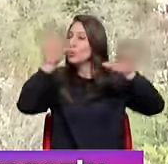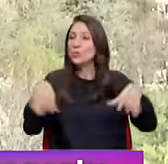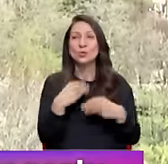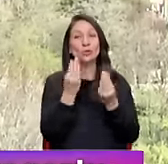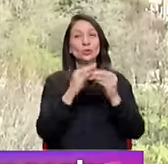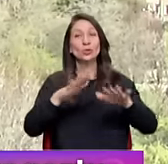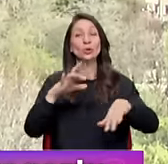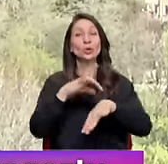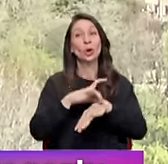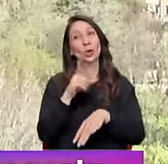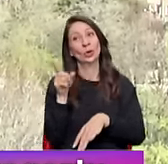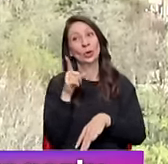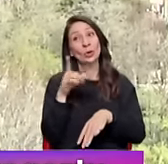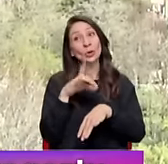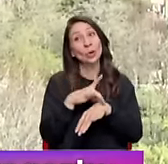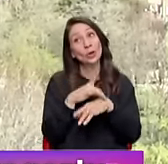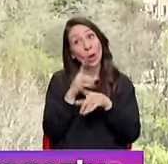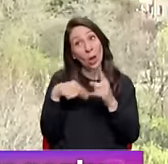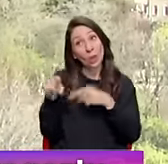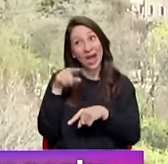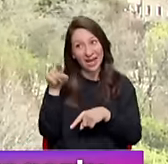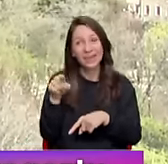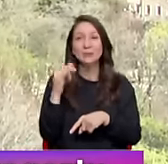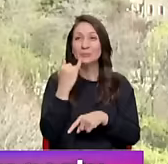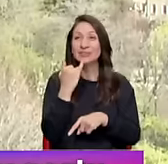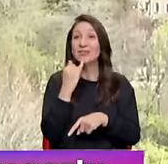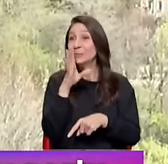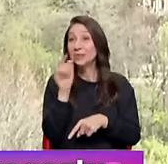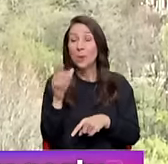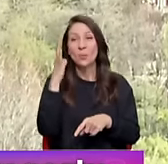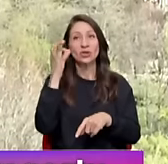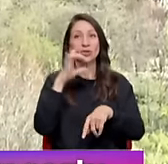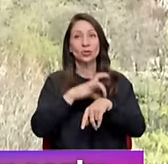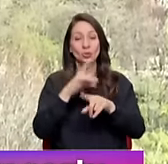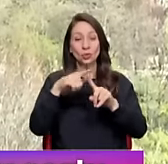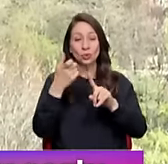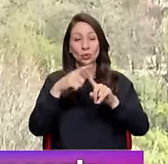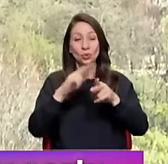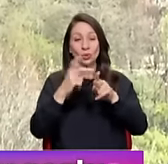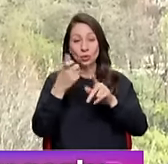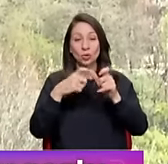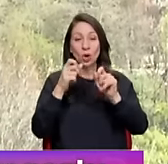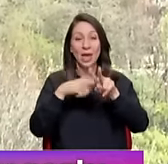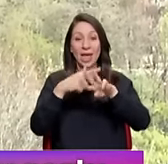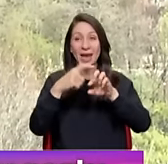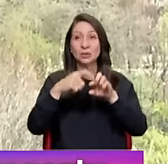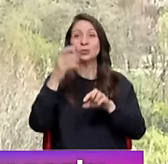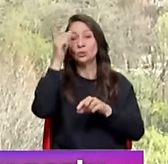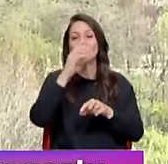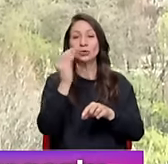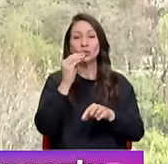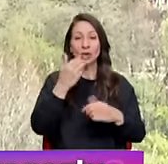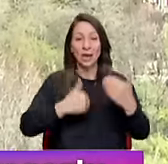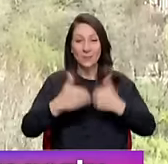çocukların doktoru, doktorları onlar ve misafirimiz de Profesör Doktor Tutku Soyer. Türkiye Çocuk Cerrahisi